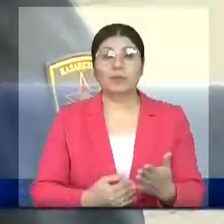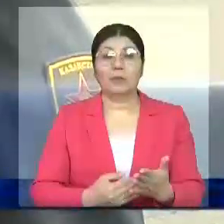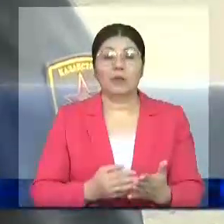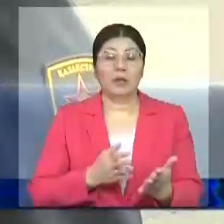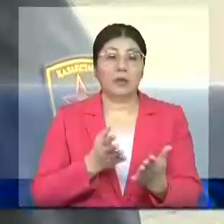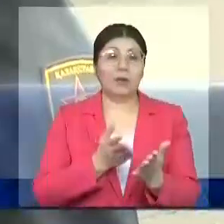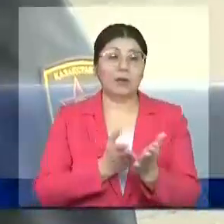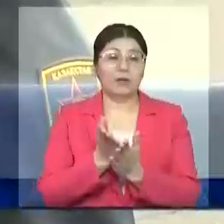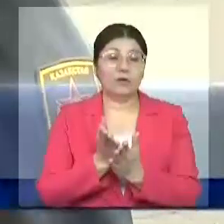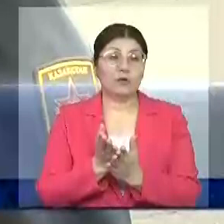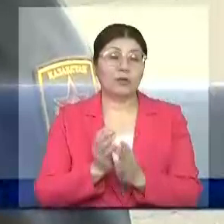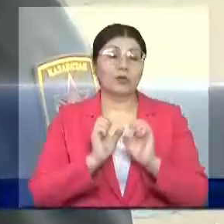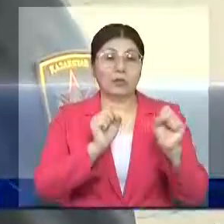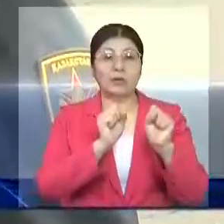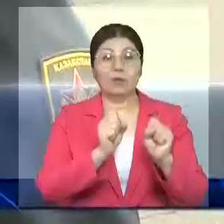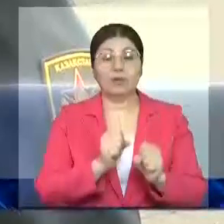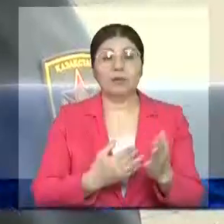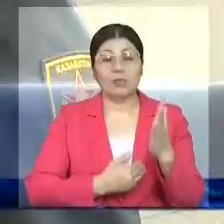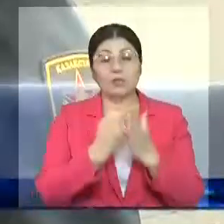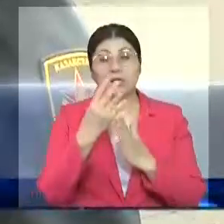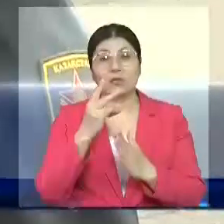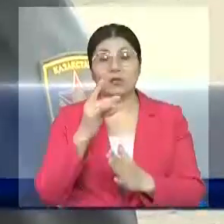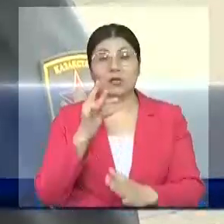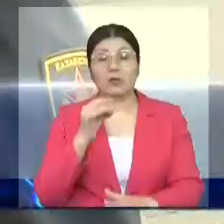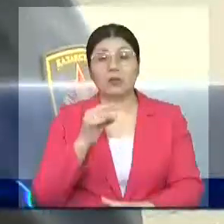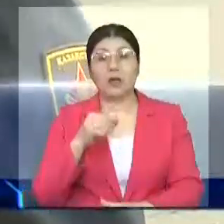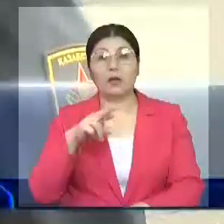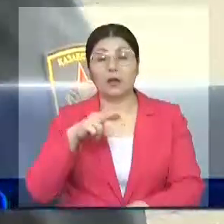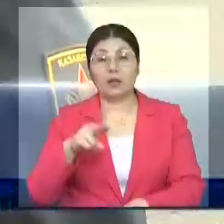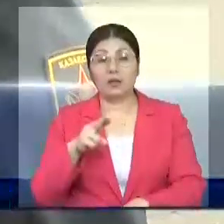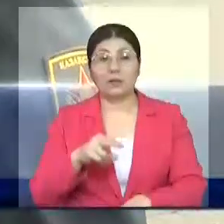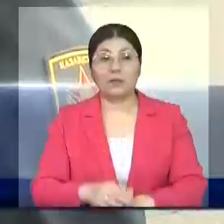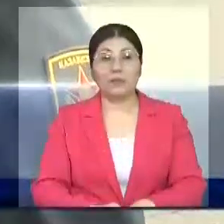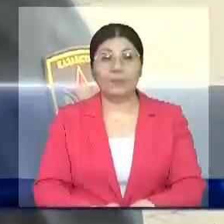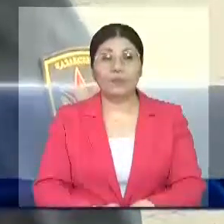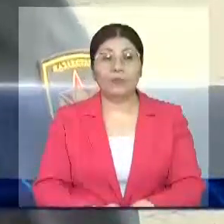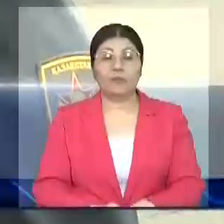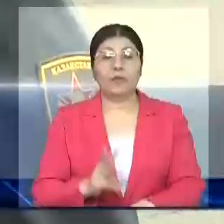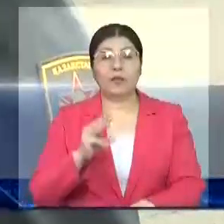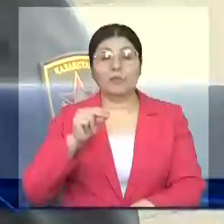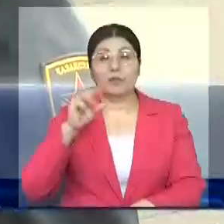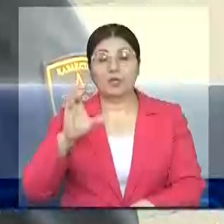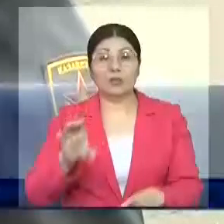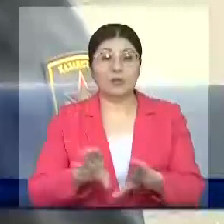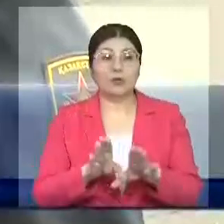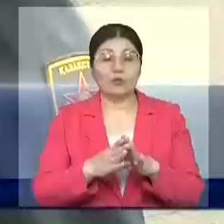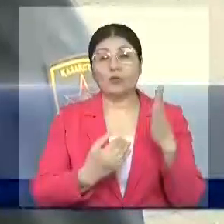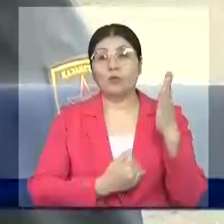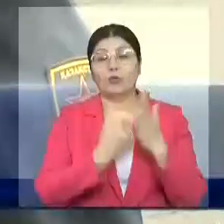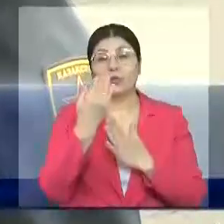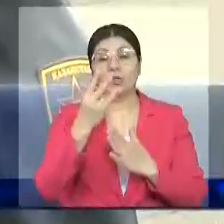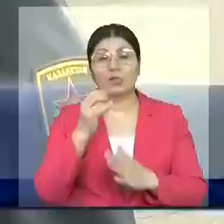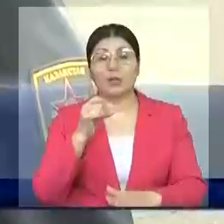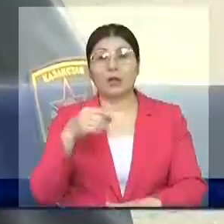государственнной охраны также свыше наряда наряд в ряды МЧС тоже больше